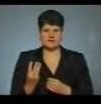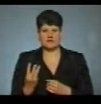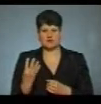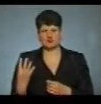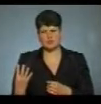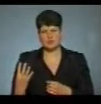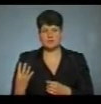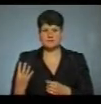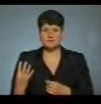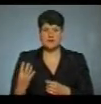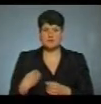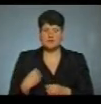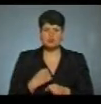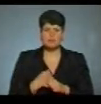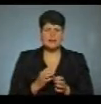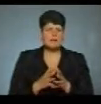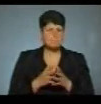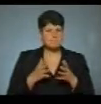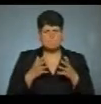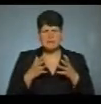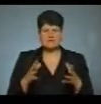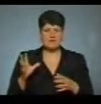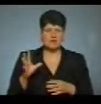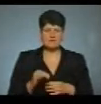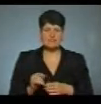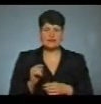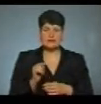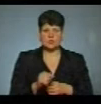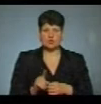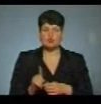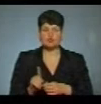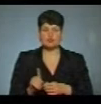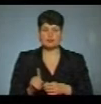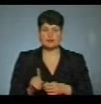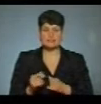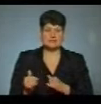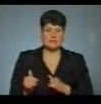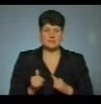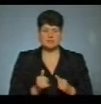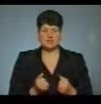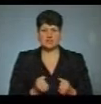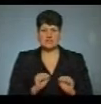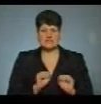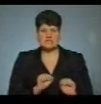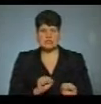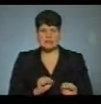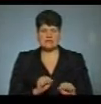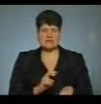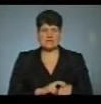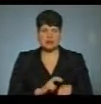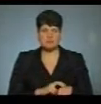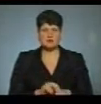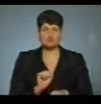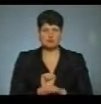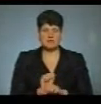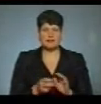Так. Ми зробили максимально все для того, щоб, як я вже сказав, забезпечити безпеку лікарів. Тобто ми призупинили